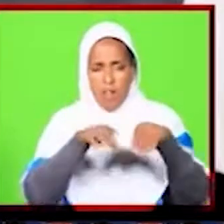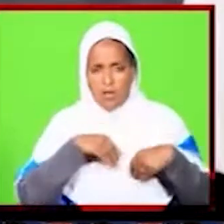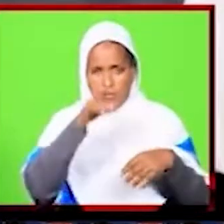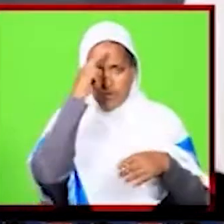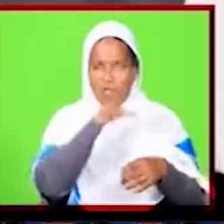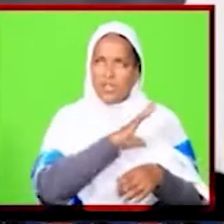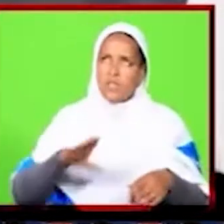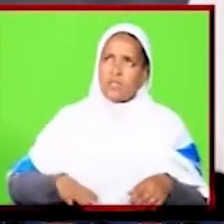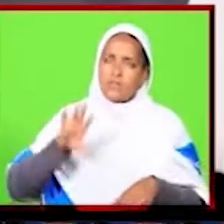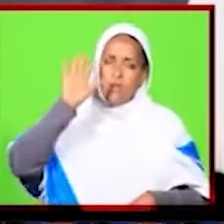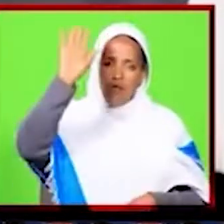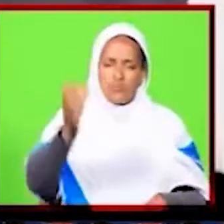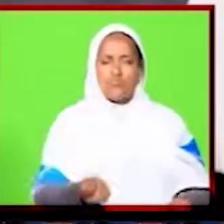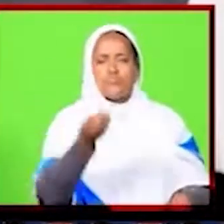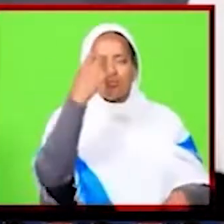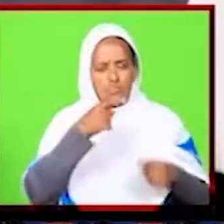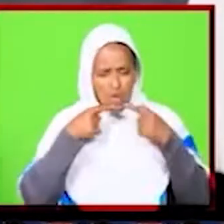ይህን ባለመቀበላቸው ጌታችን ብዙ